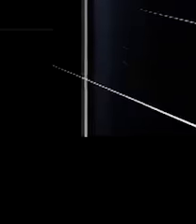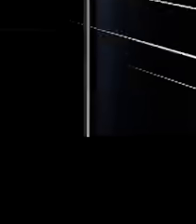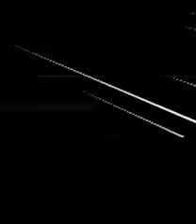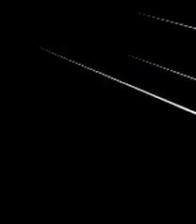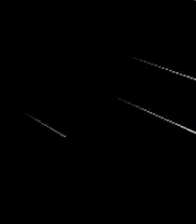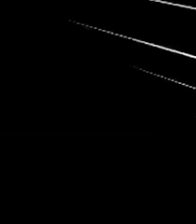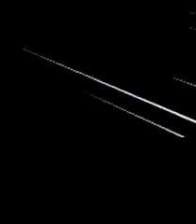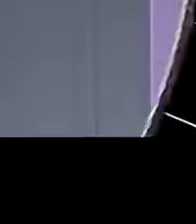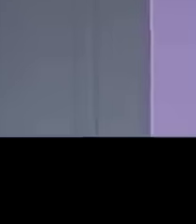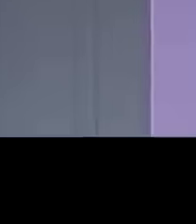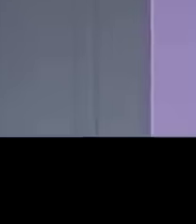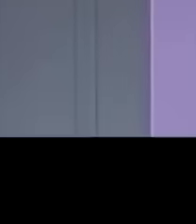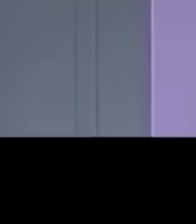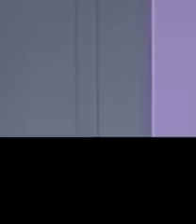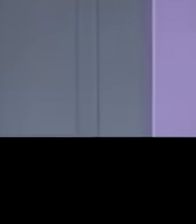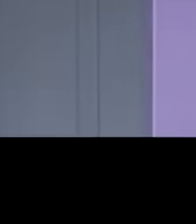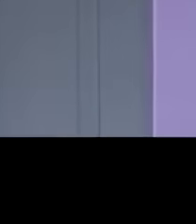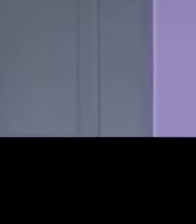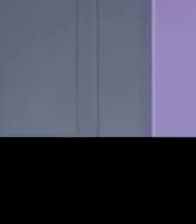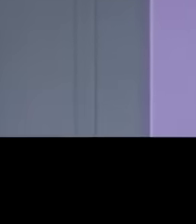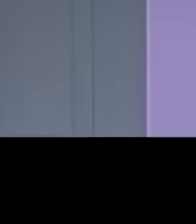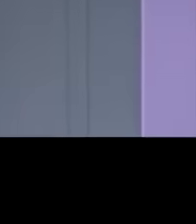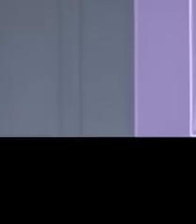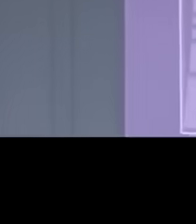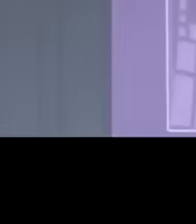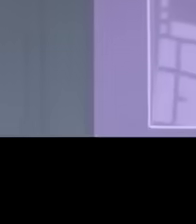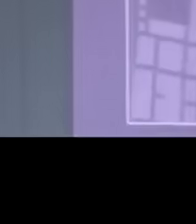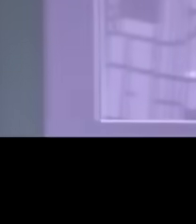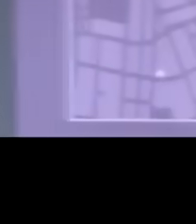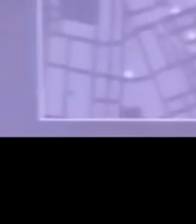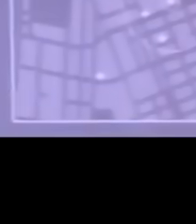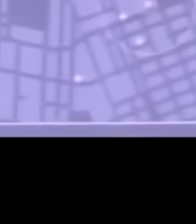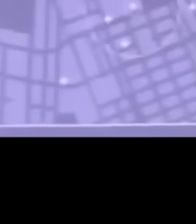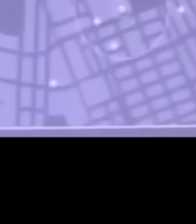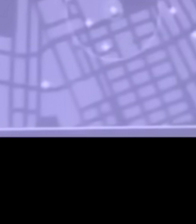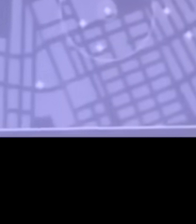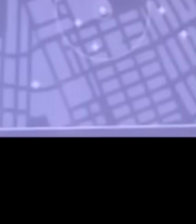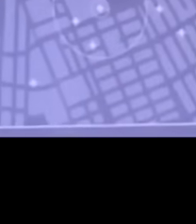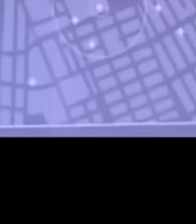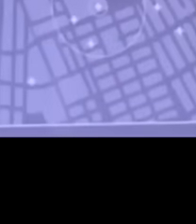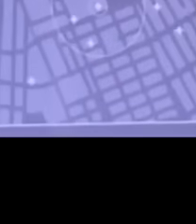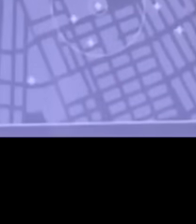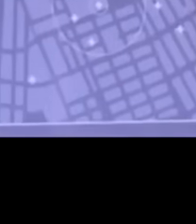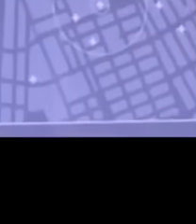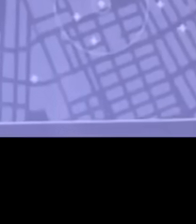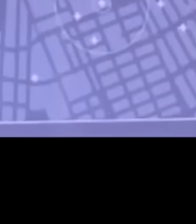중개해 드립니다 집단 치성의 힘을 모아모아 고민 중계사 양원보